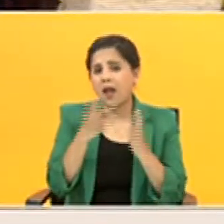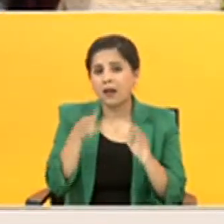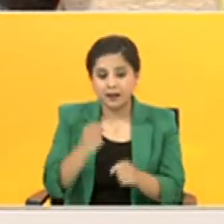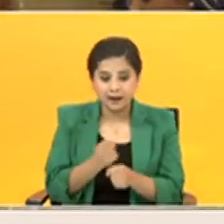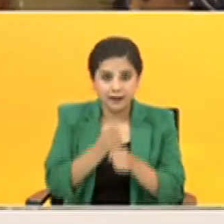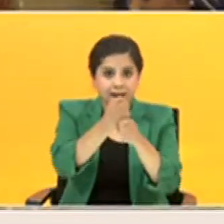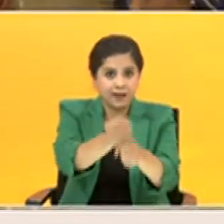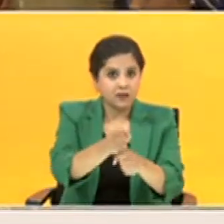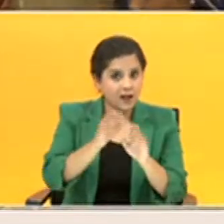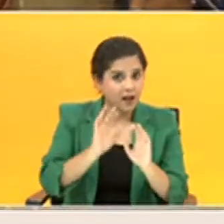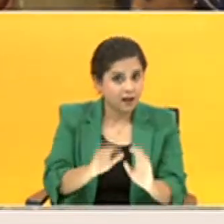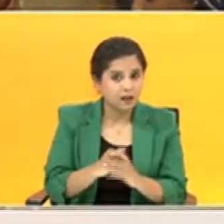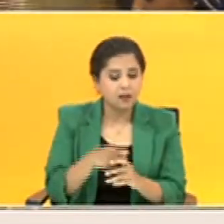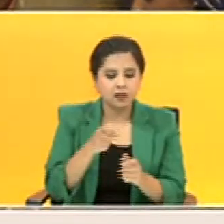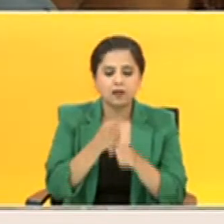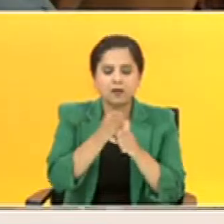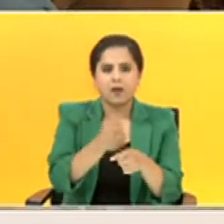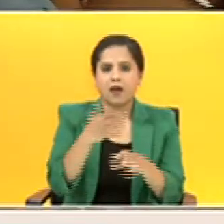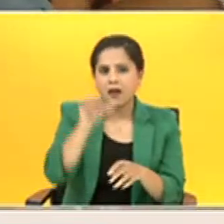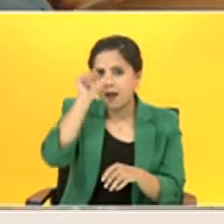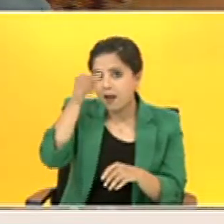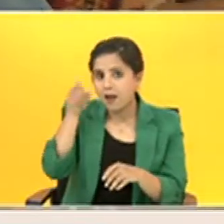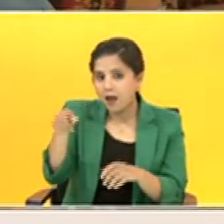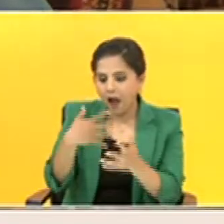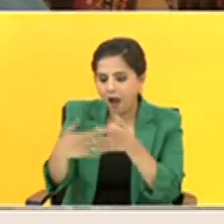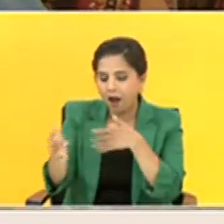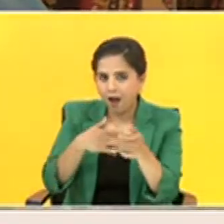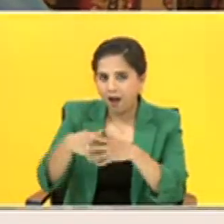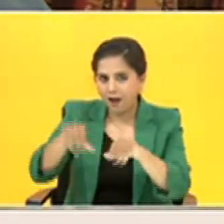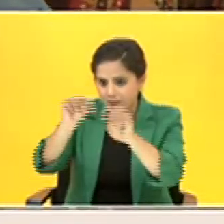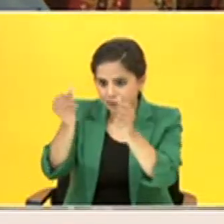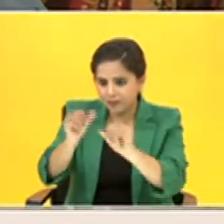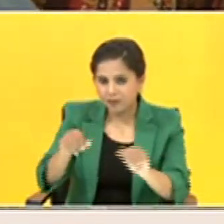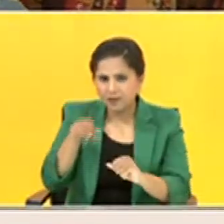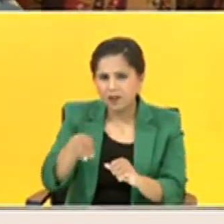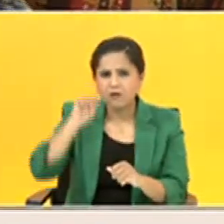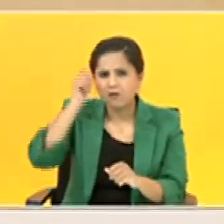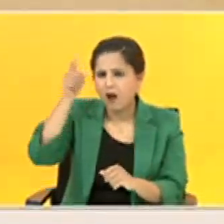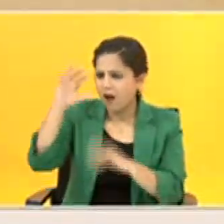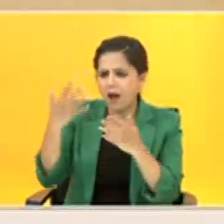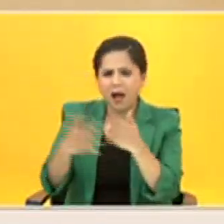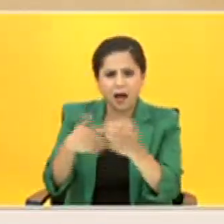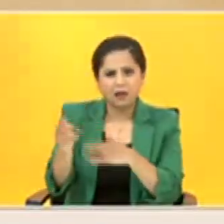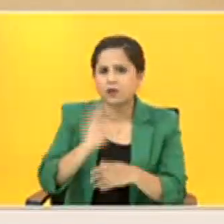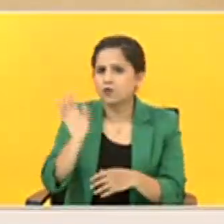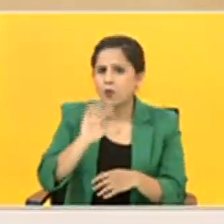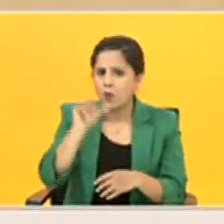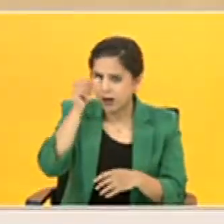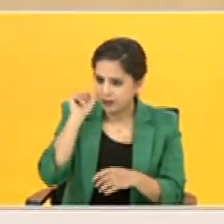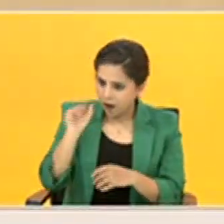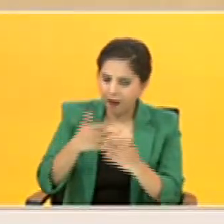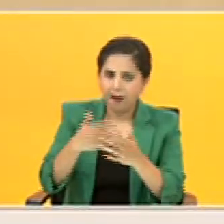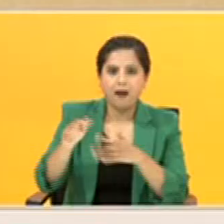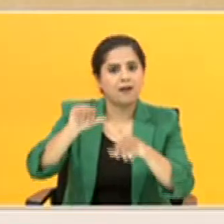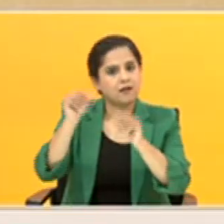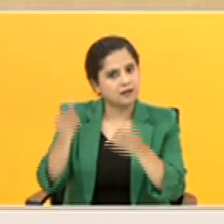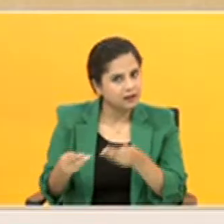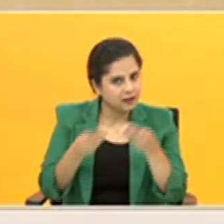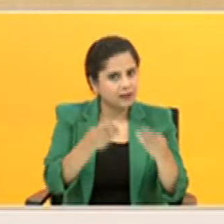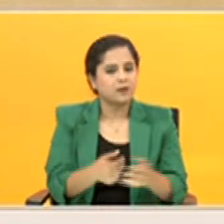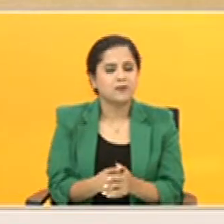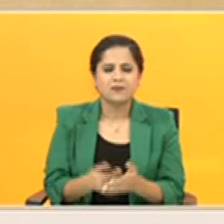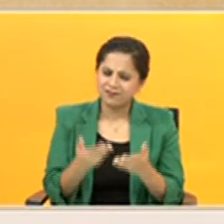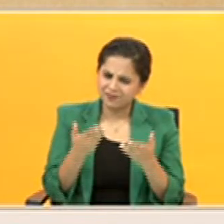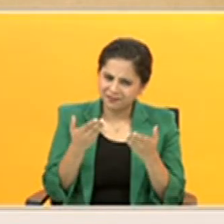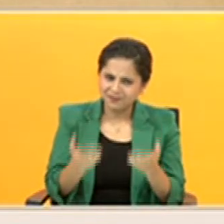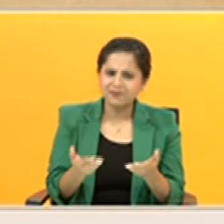देंगे वह किसी भारतीय शिल्पकार के हाथों से बना होगा। साथियों, यही तो